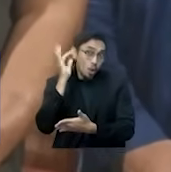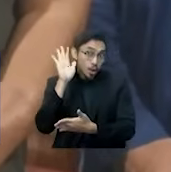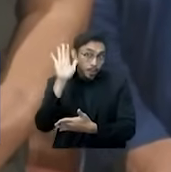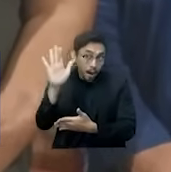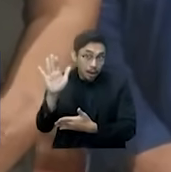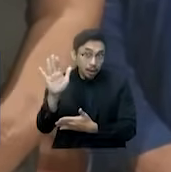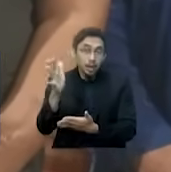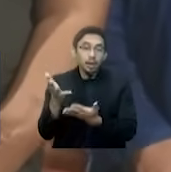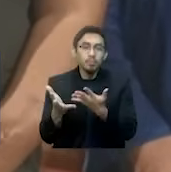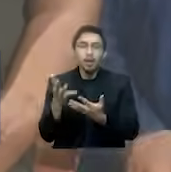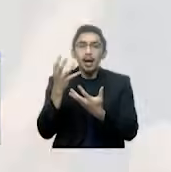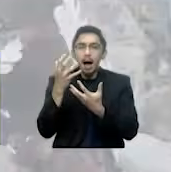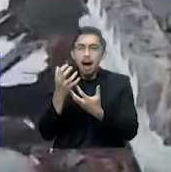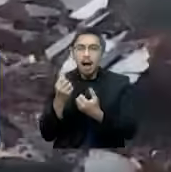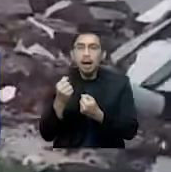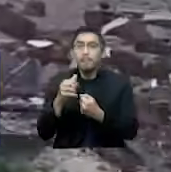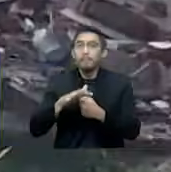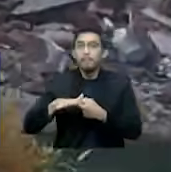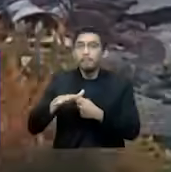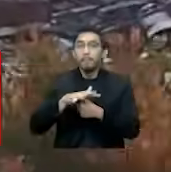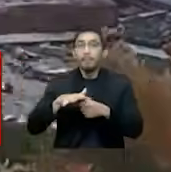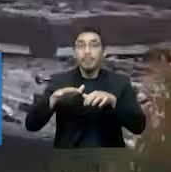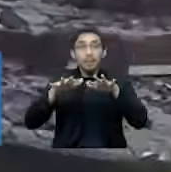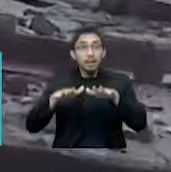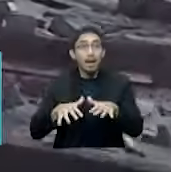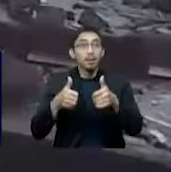masih layak untuk tempat tinggal.